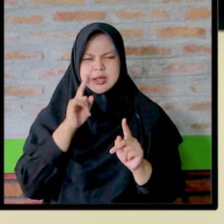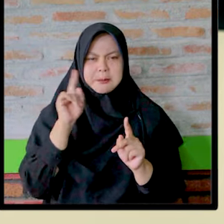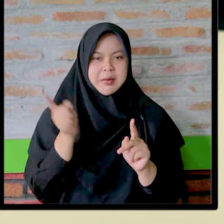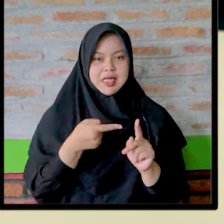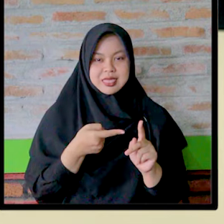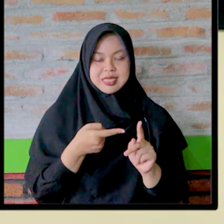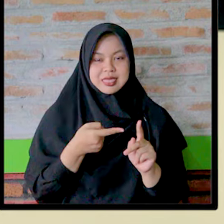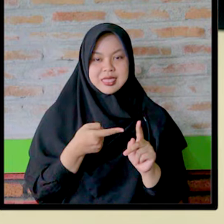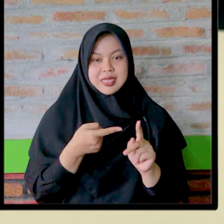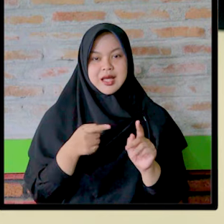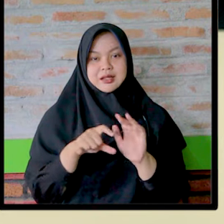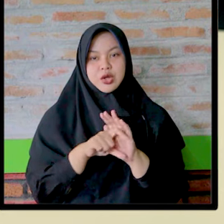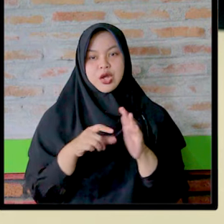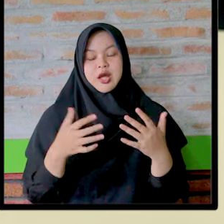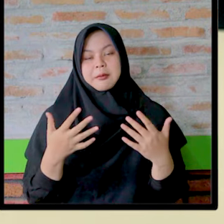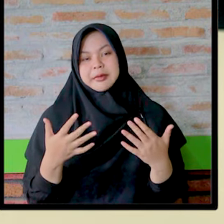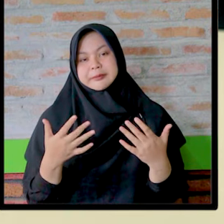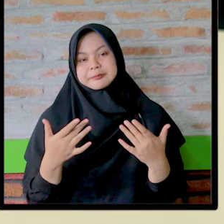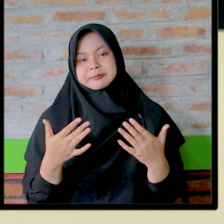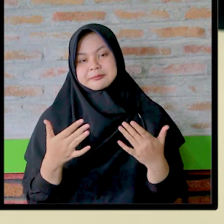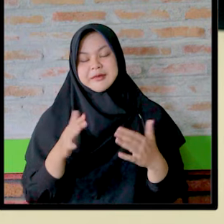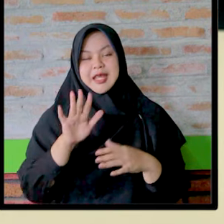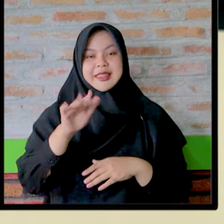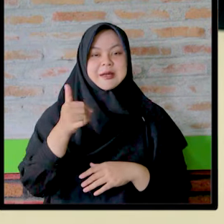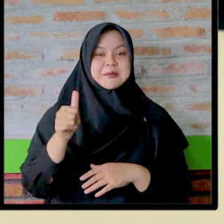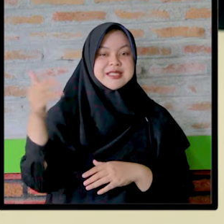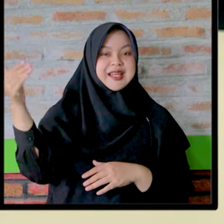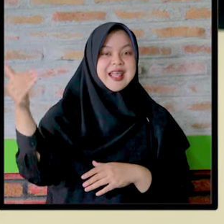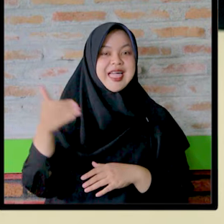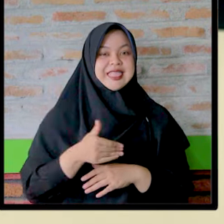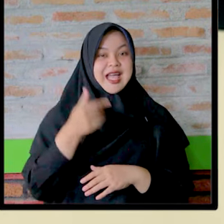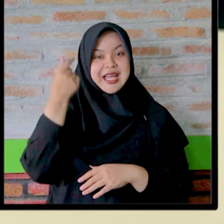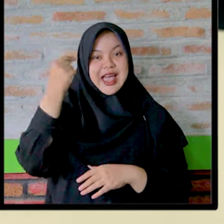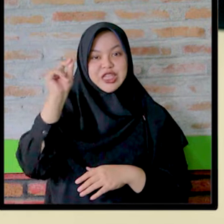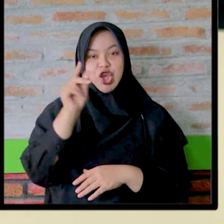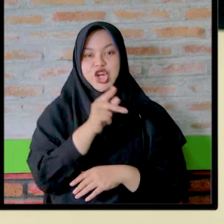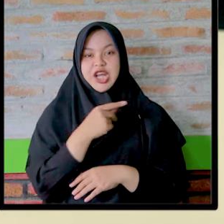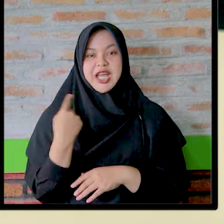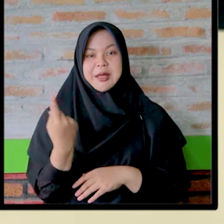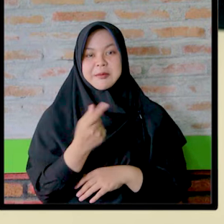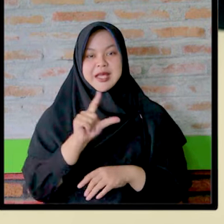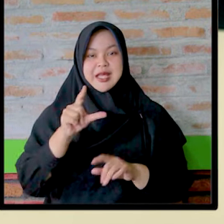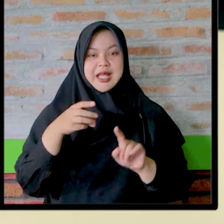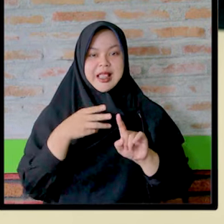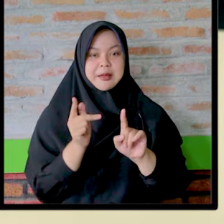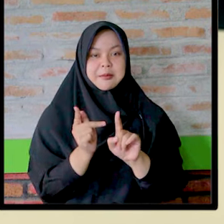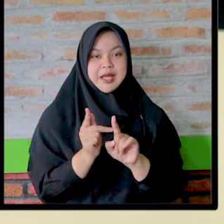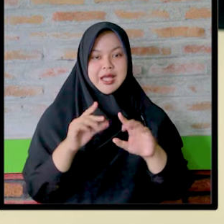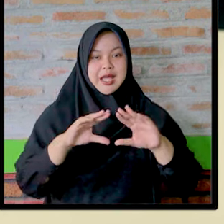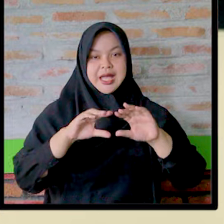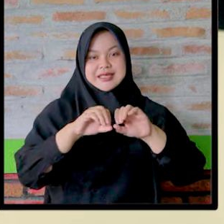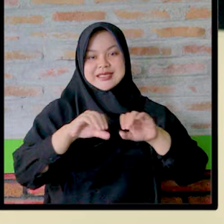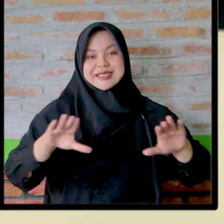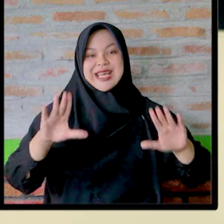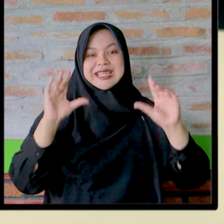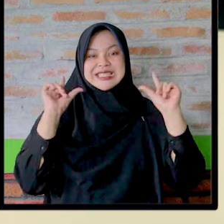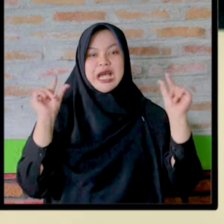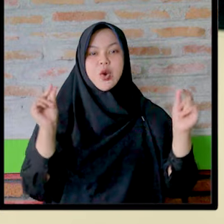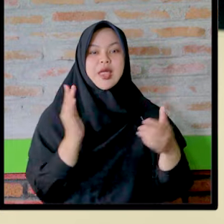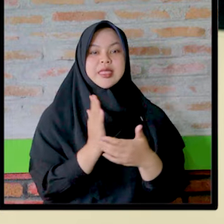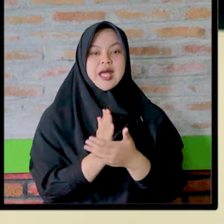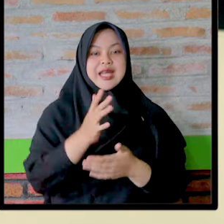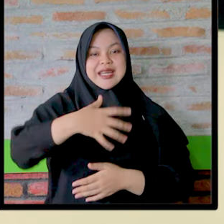misalnya nanti bisa di kantor kami di LBH MH Aisyah Jawa Tengah yang ada di goanan